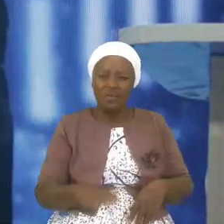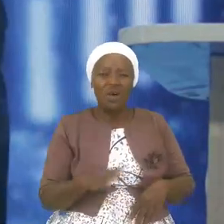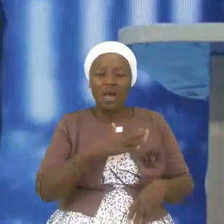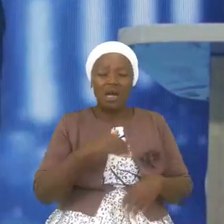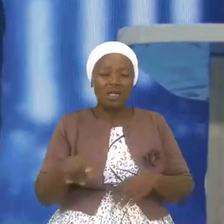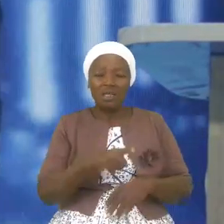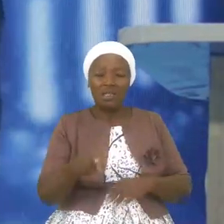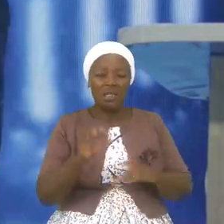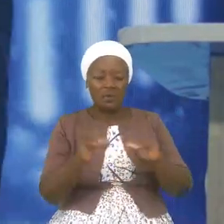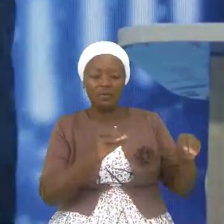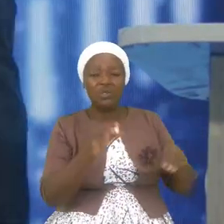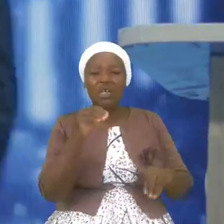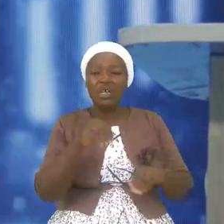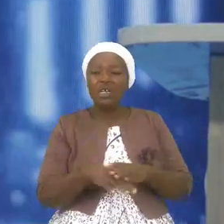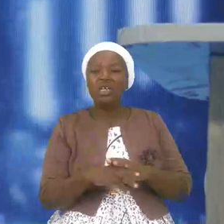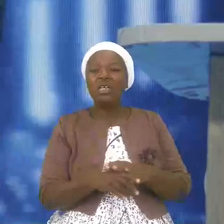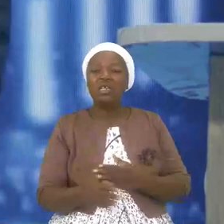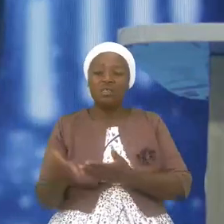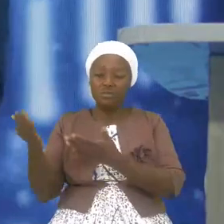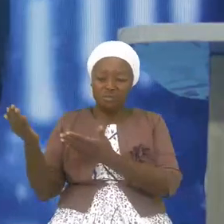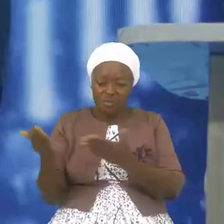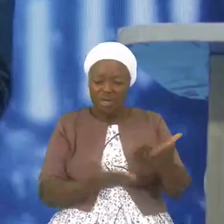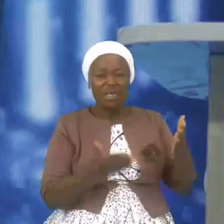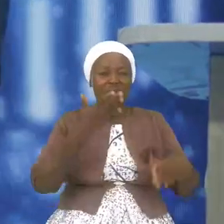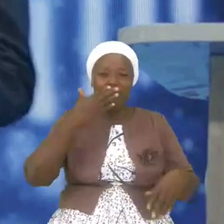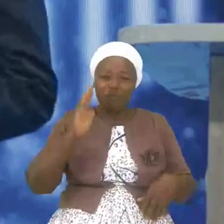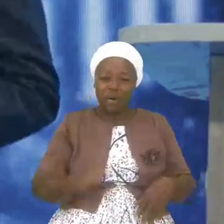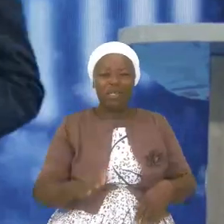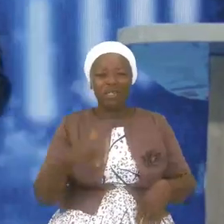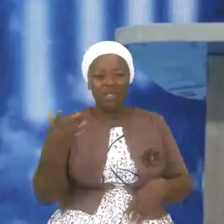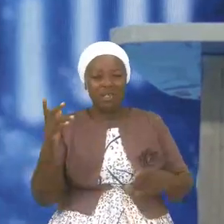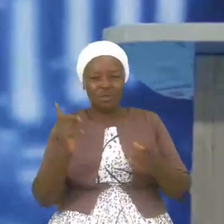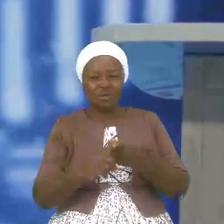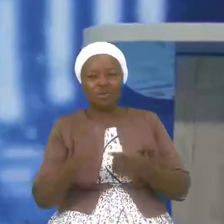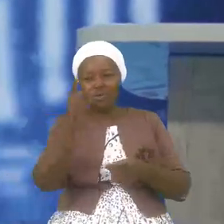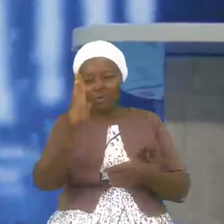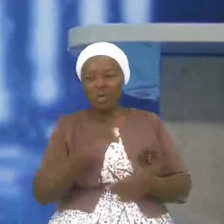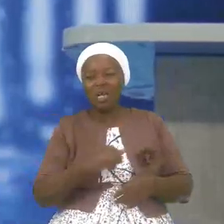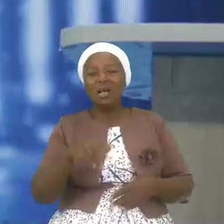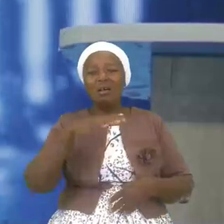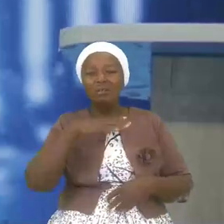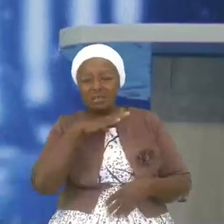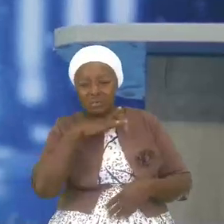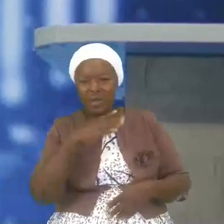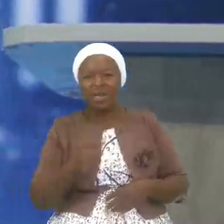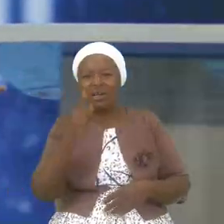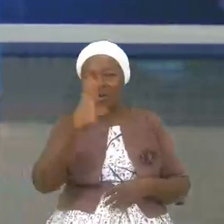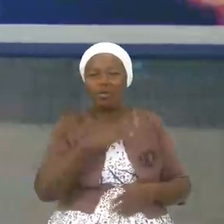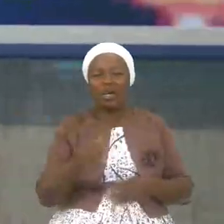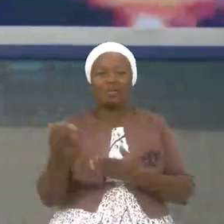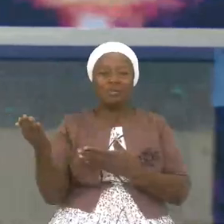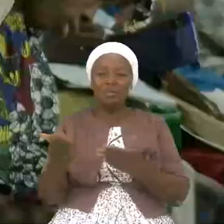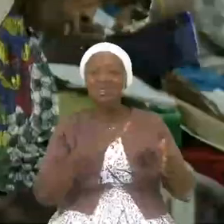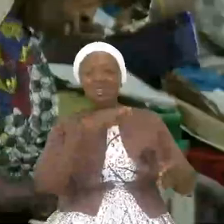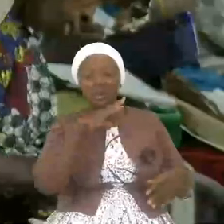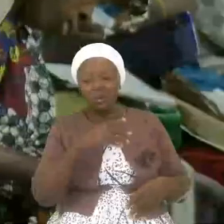avec. Et ils continuent à dégrader Dieu, à souiller Dieu et à souiller les